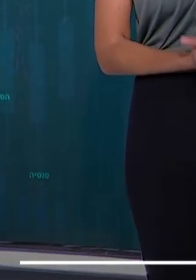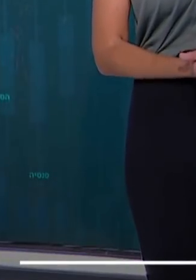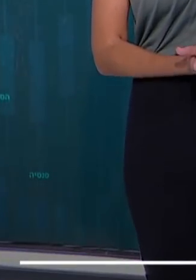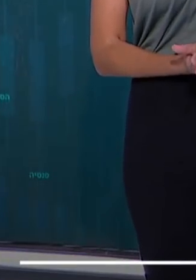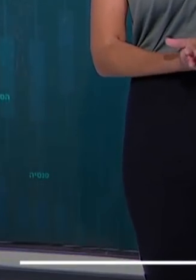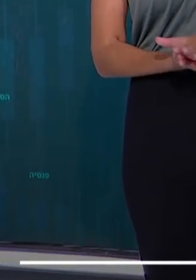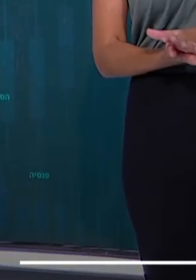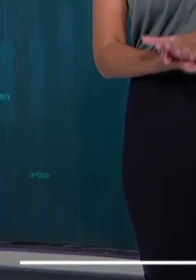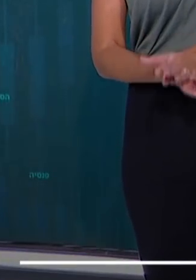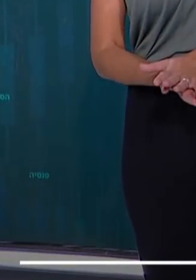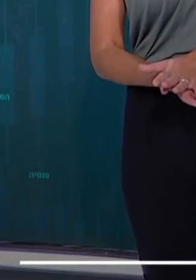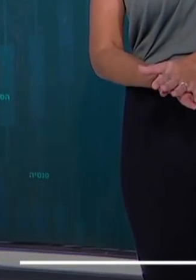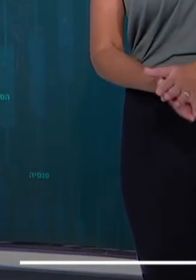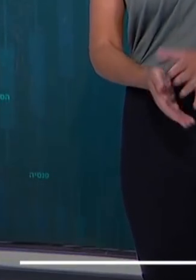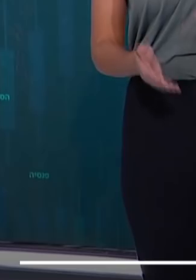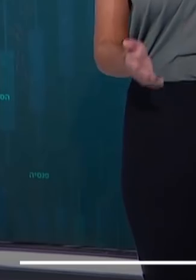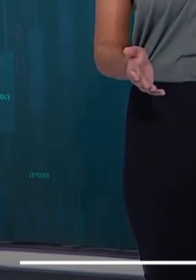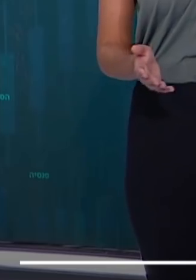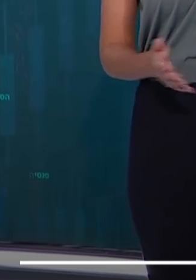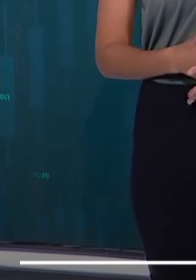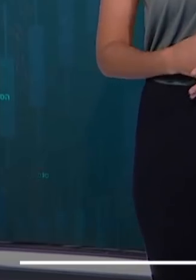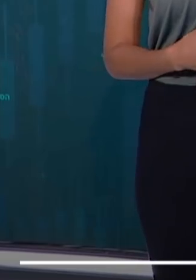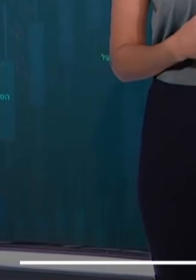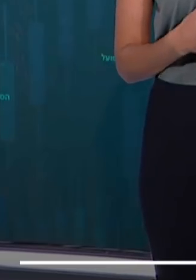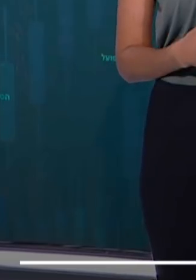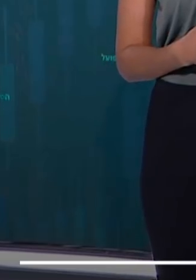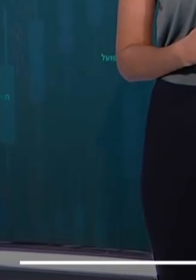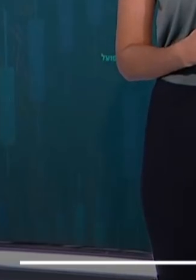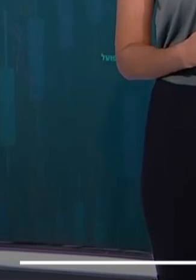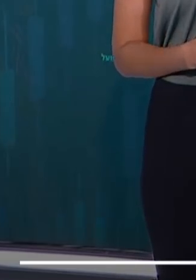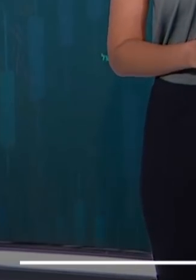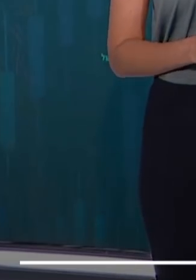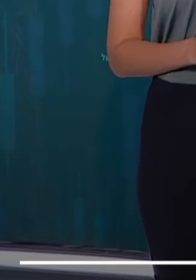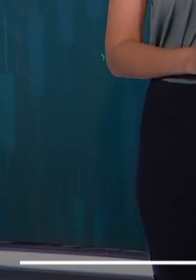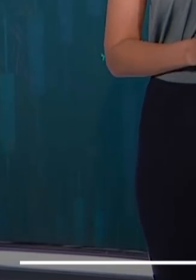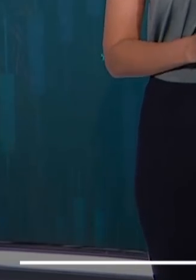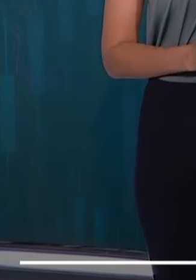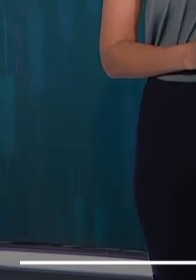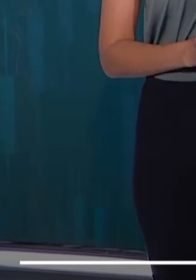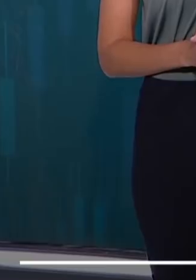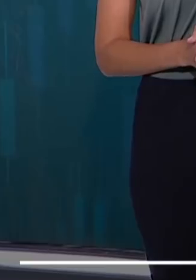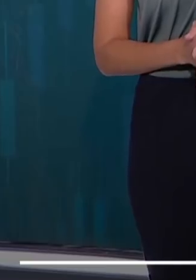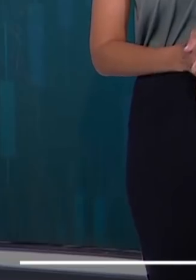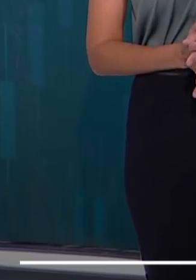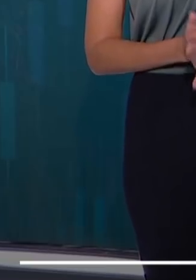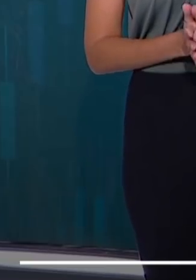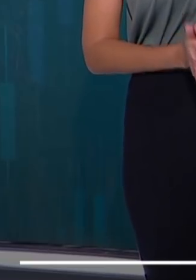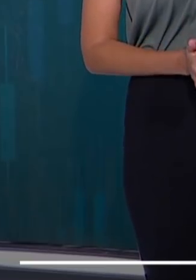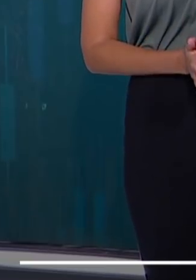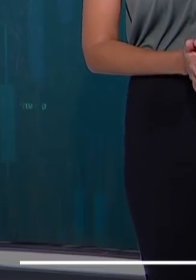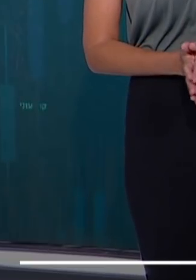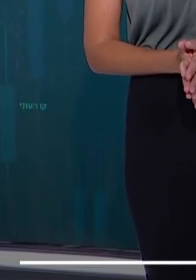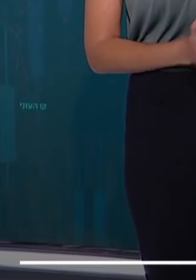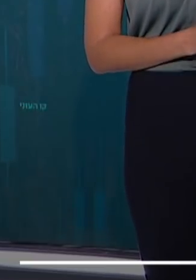והתוכנית השאפתנית של הבנק להגברת הצמיחה, כמה היא תעלה לנו ומתי נשלם עליה. תהיה איתנו גם ראש רשות התחרות, עורכת הדין